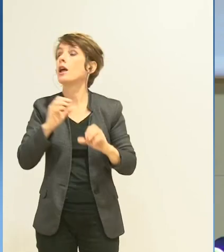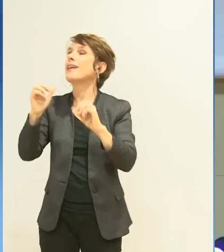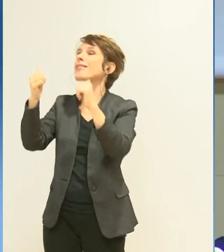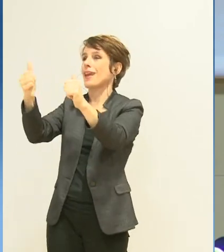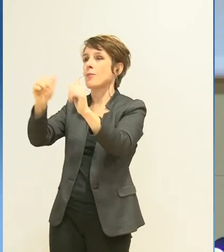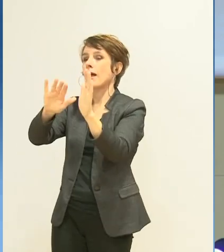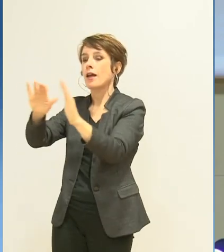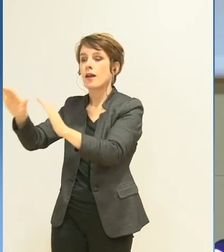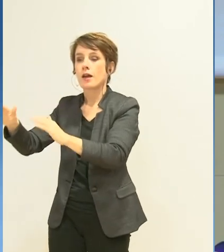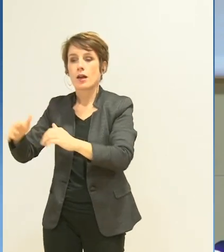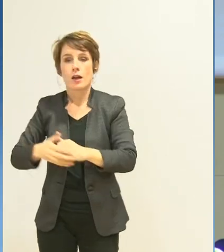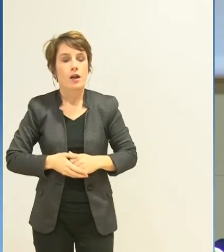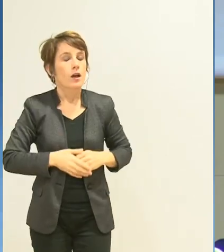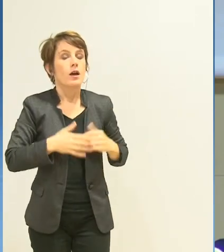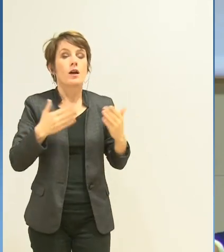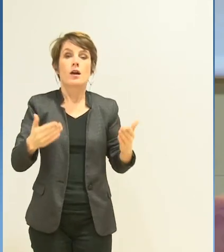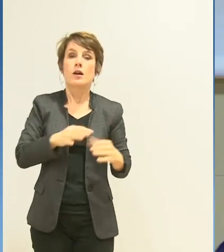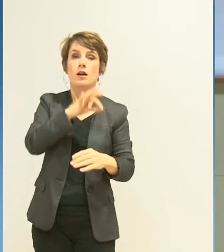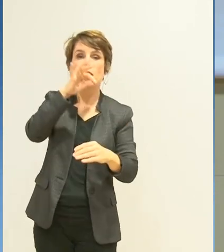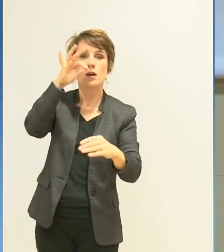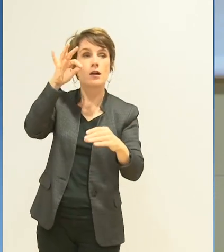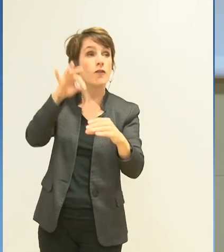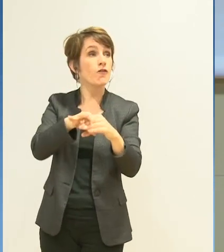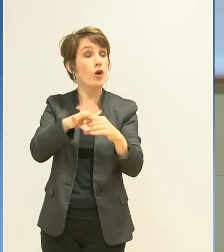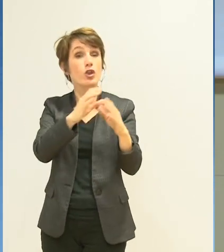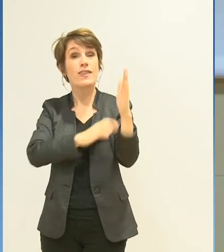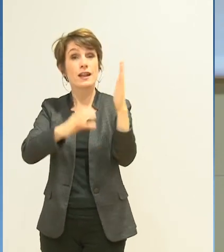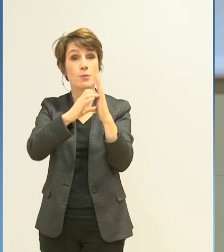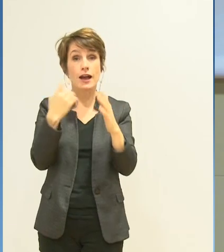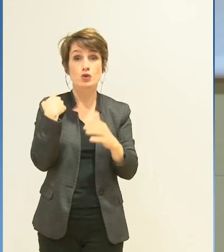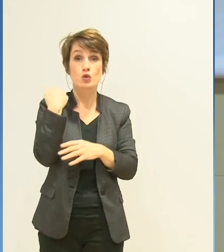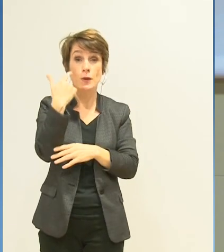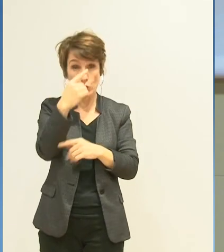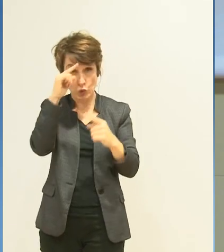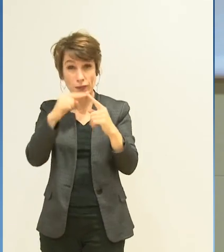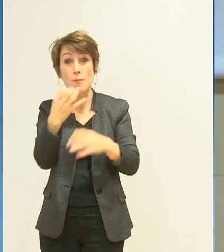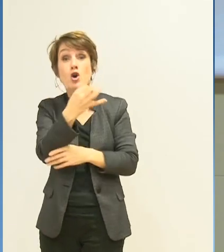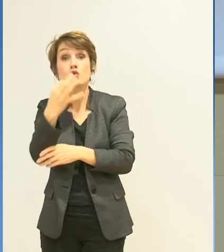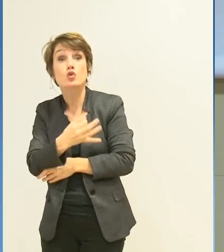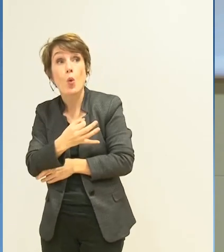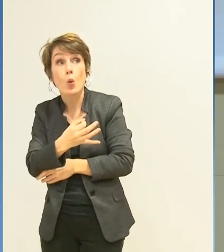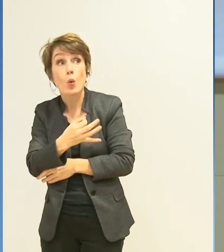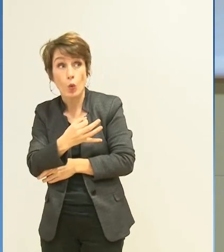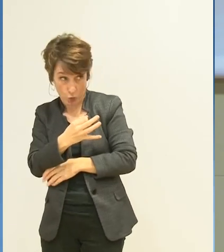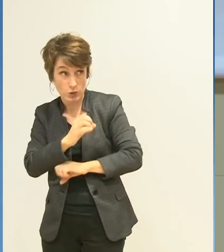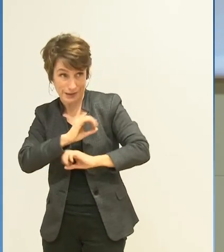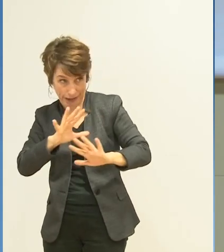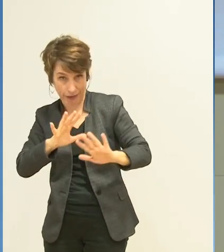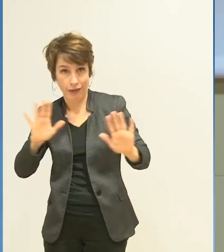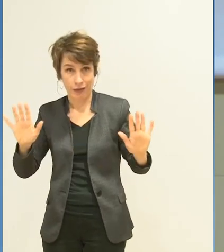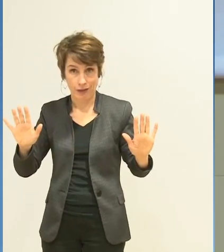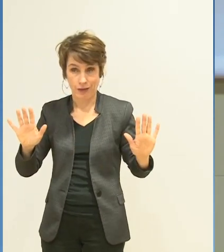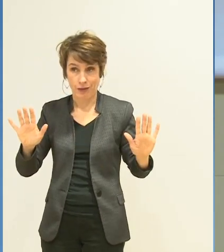donc trop voit la délibération numéro 2 elle porte sur le vote des taux je le rappelle qui